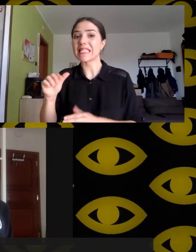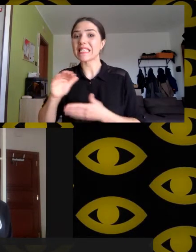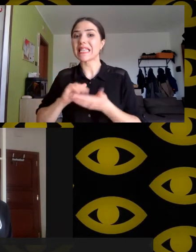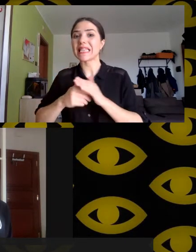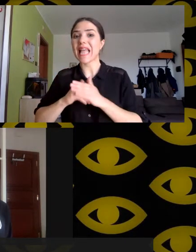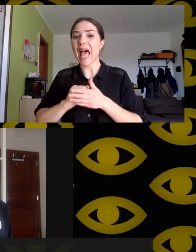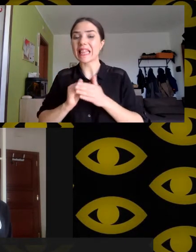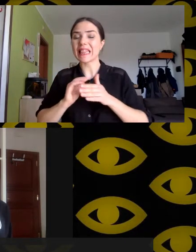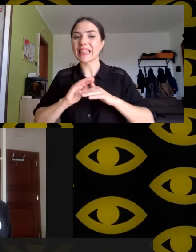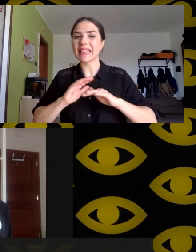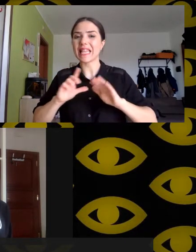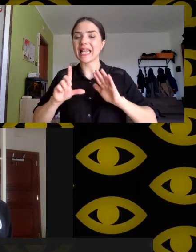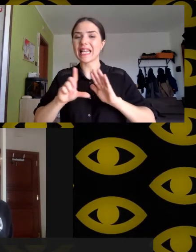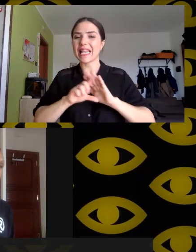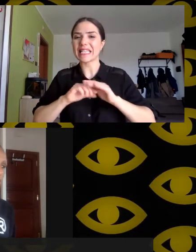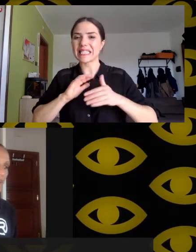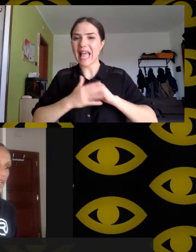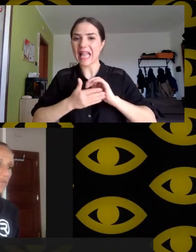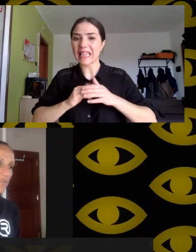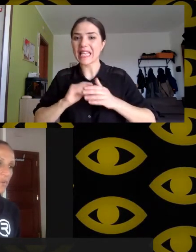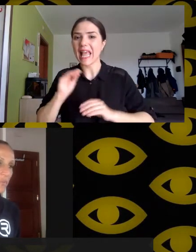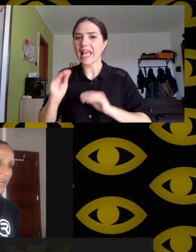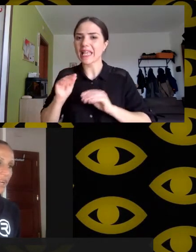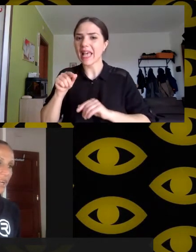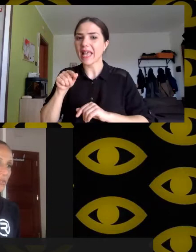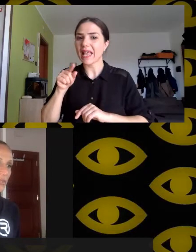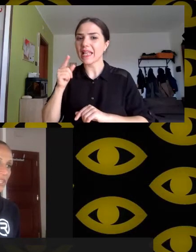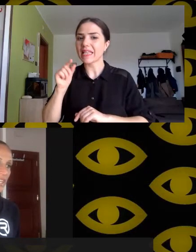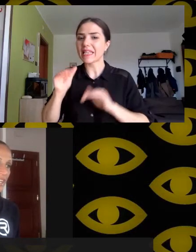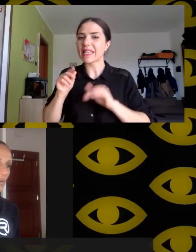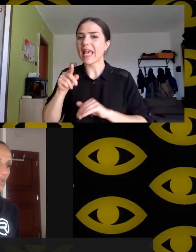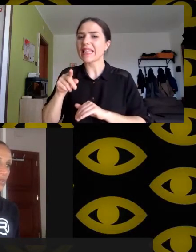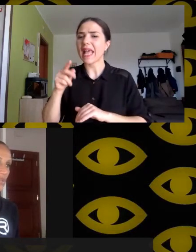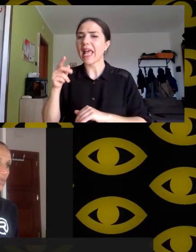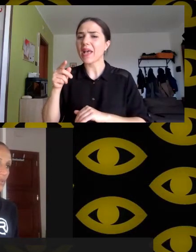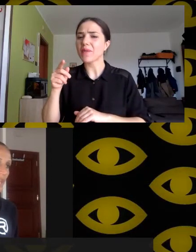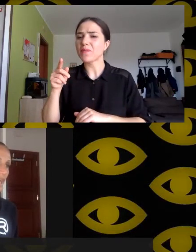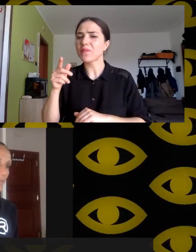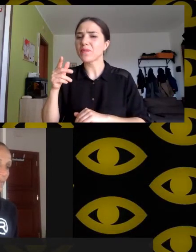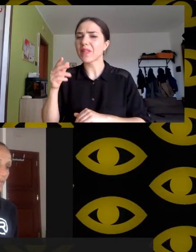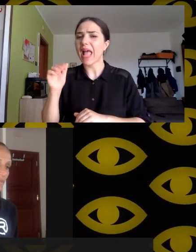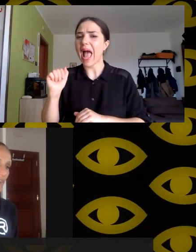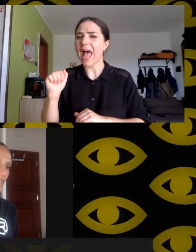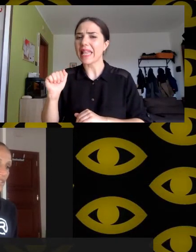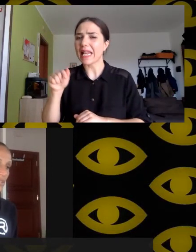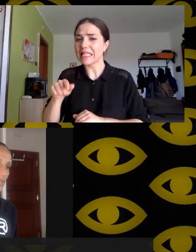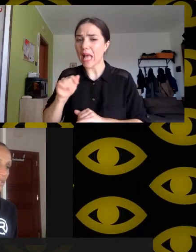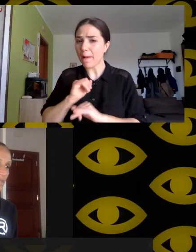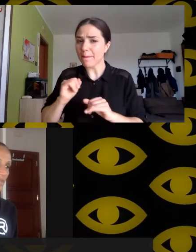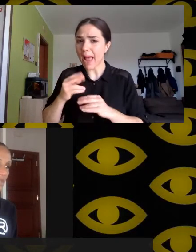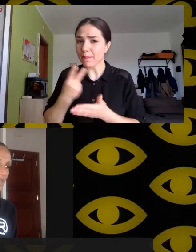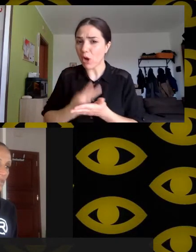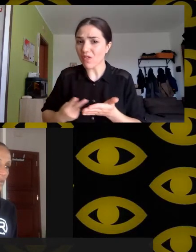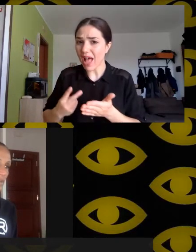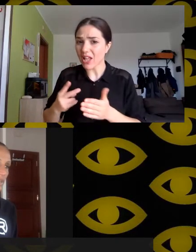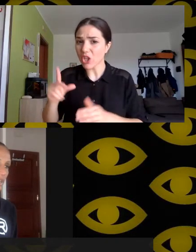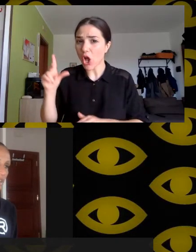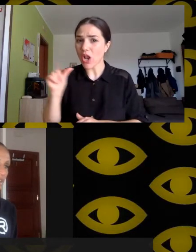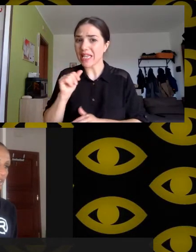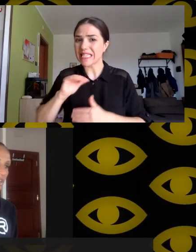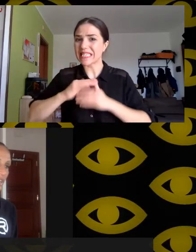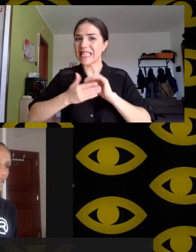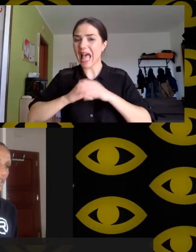o imparata? Allora, io avevo imparato questo a Gerusalemme, in un viaggio, avevo viaggiato